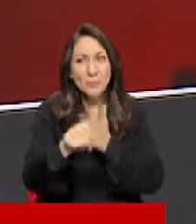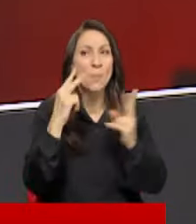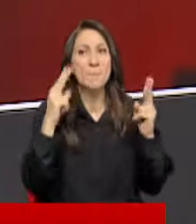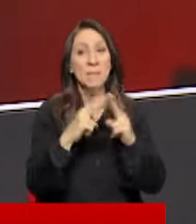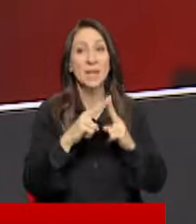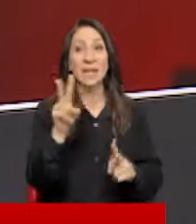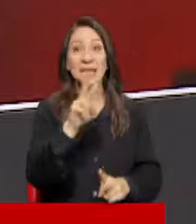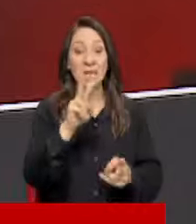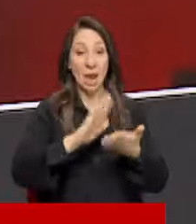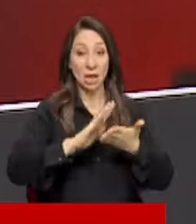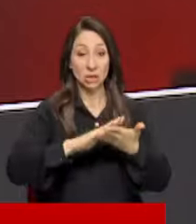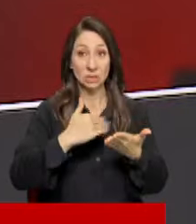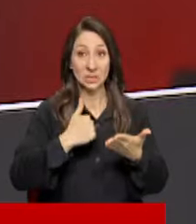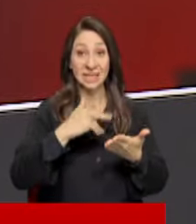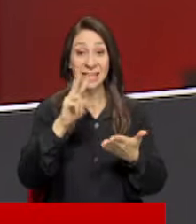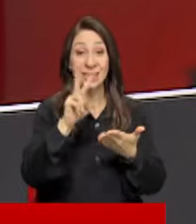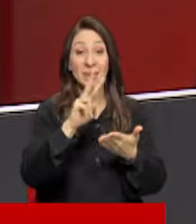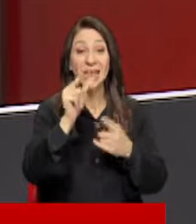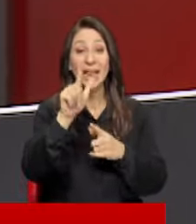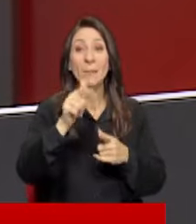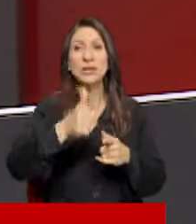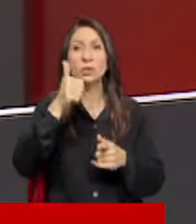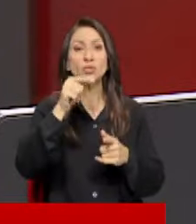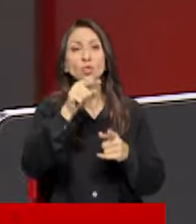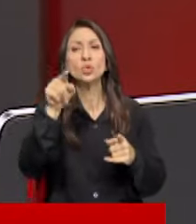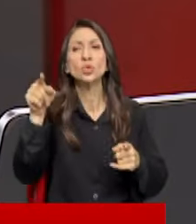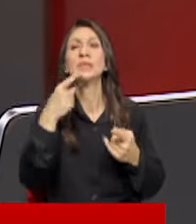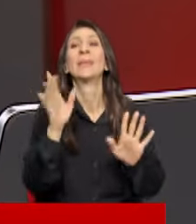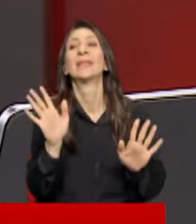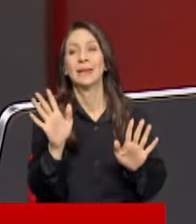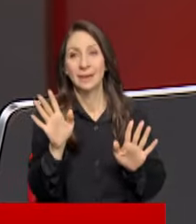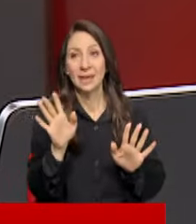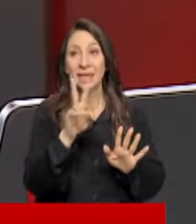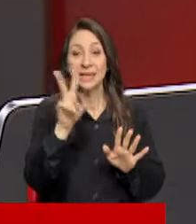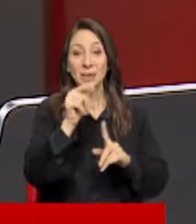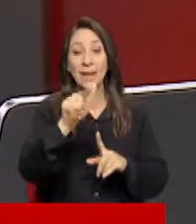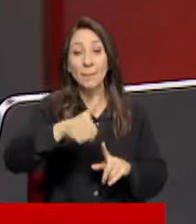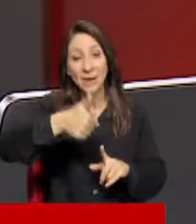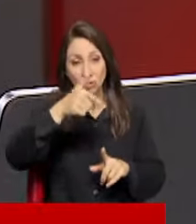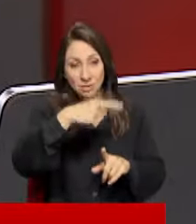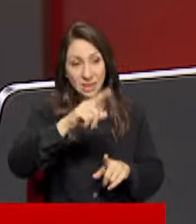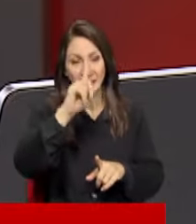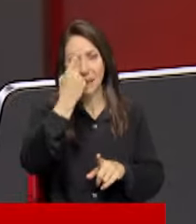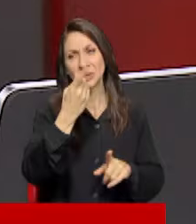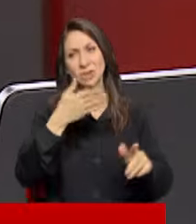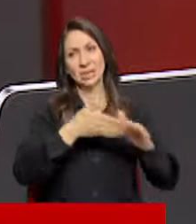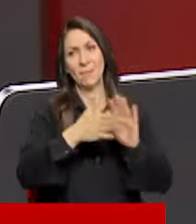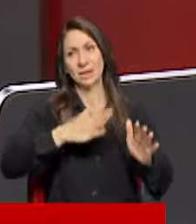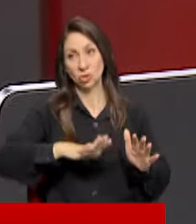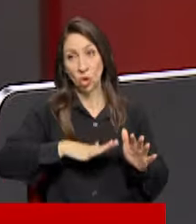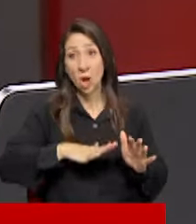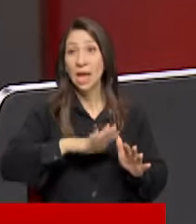görüştüm. 20 arkadaşımız, 20 il başkanımız saymadı yani şu bu il başkanları diye. 20 il başkanımız tek başımıza girelim